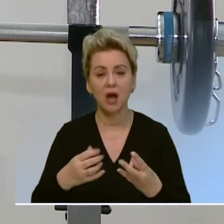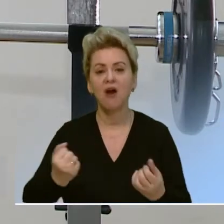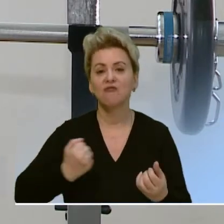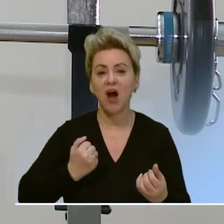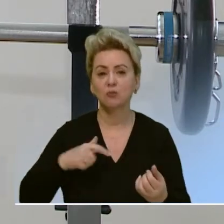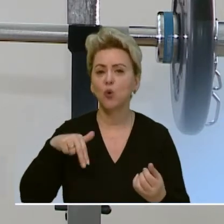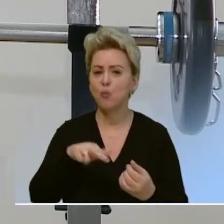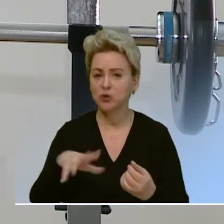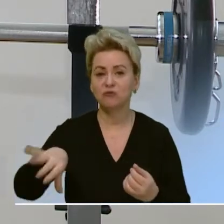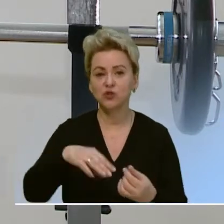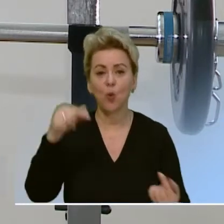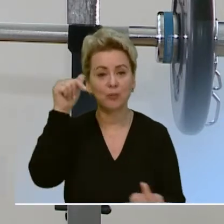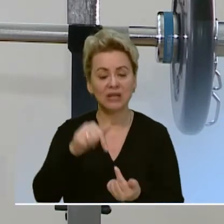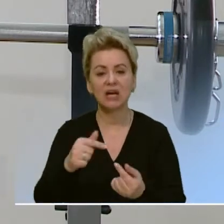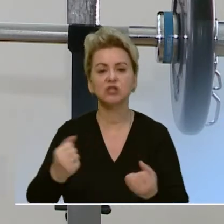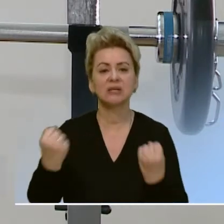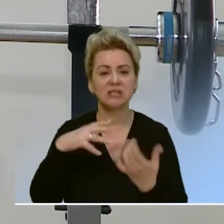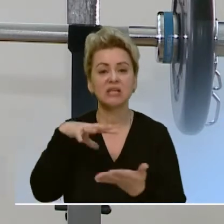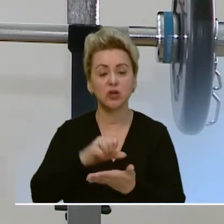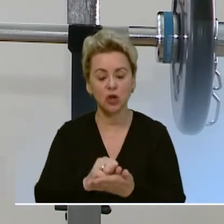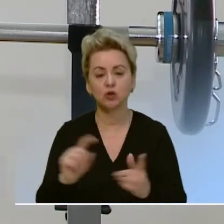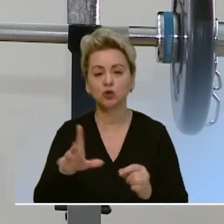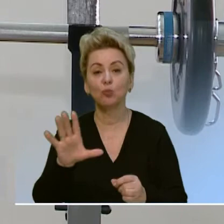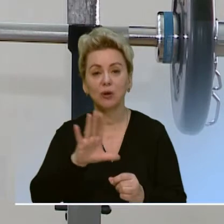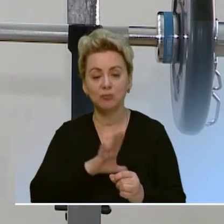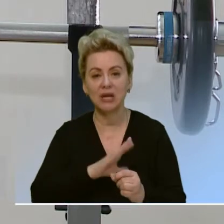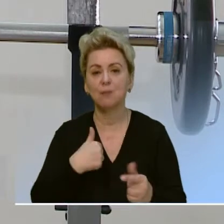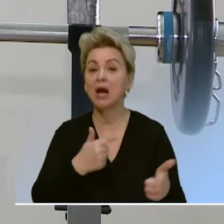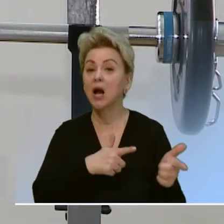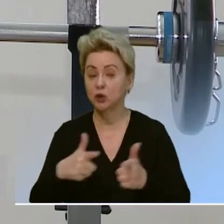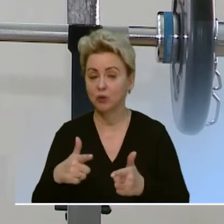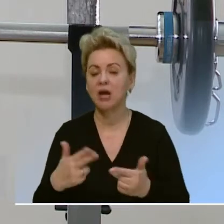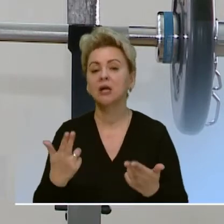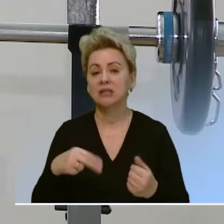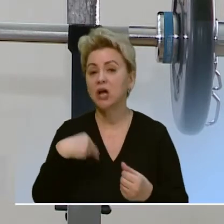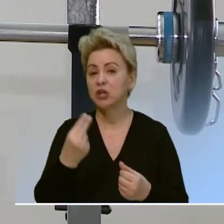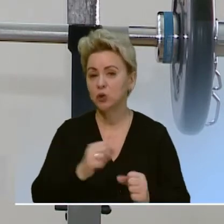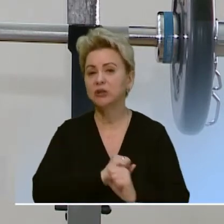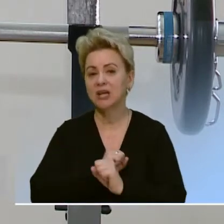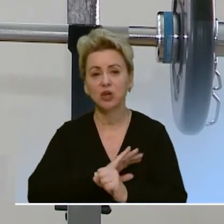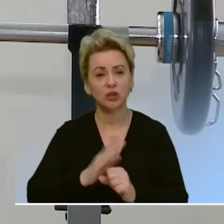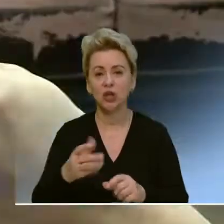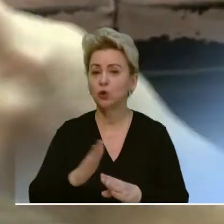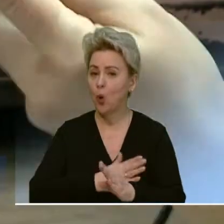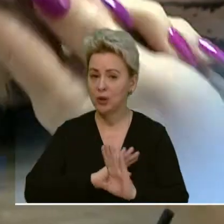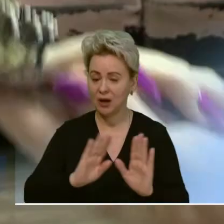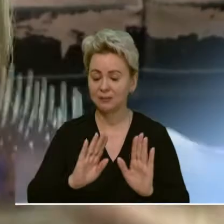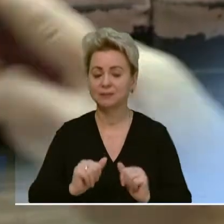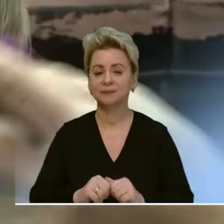армию пойдем, все, пригодится физическая подготовка, чтобы были, мы готовы. Надо, конечно, дает отдохнуть, но не очень долго.